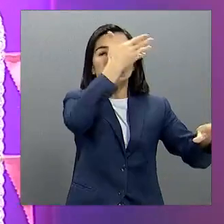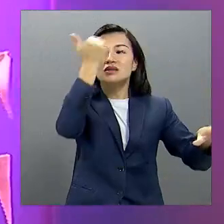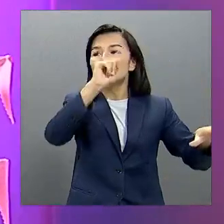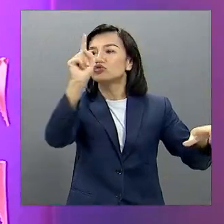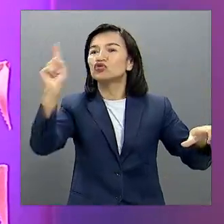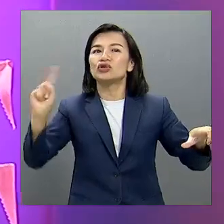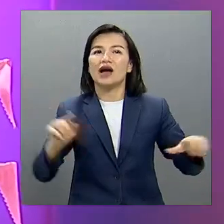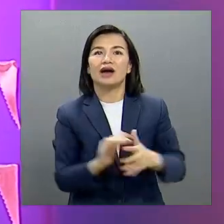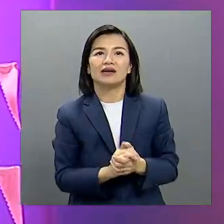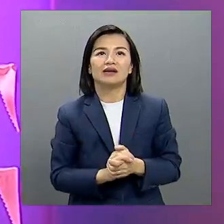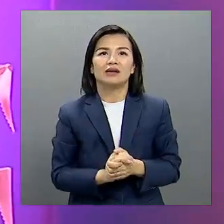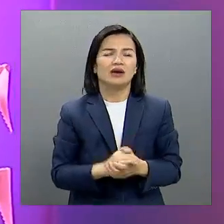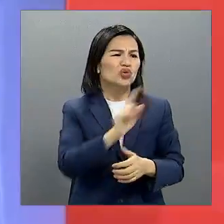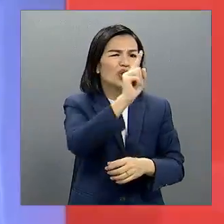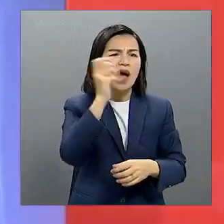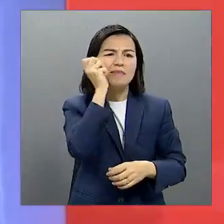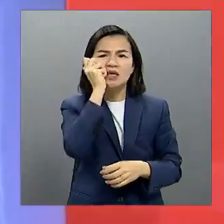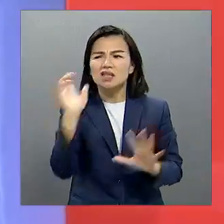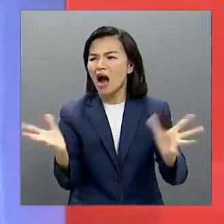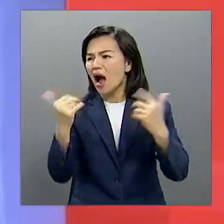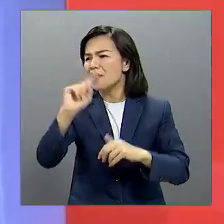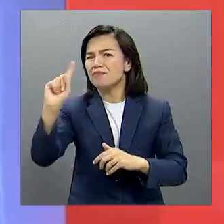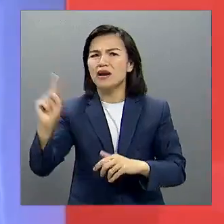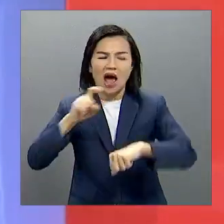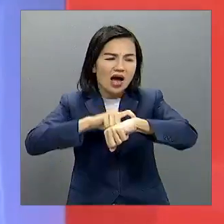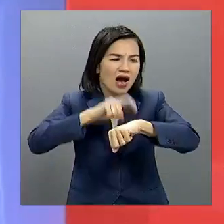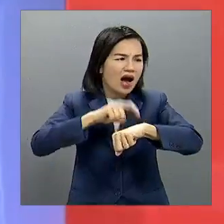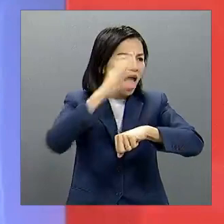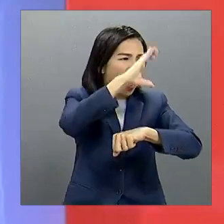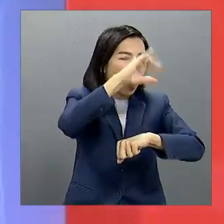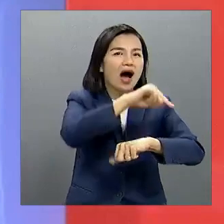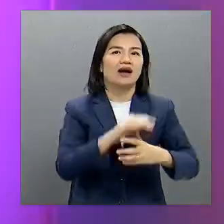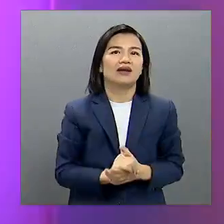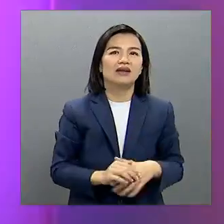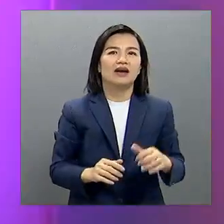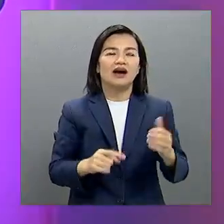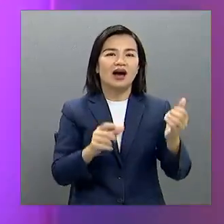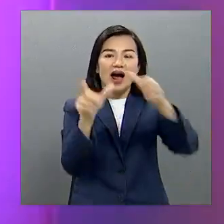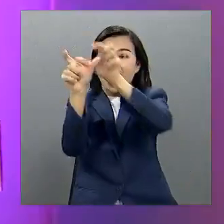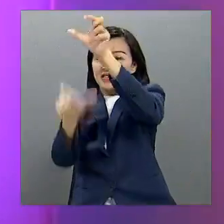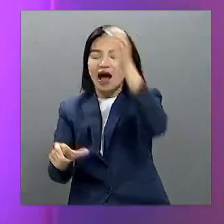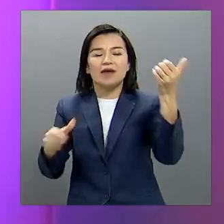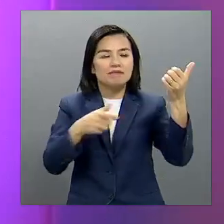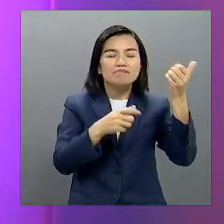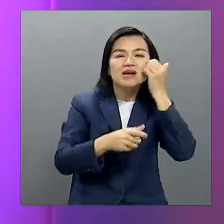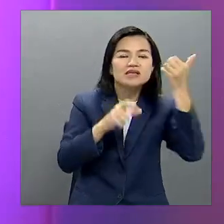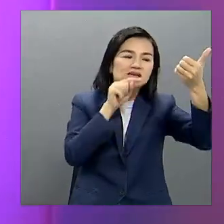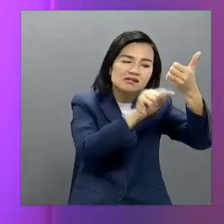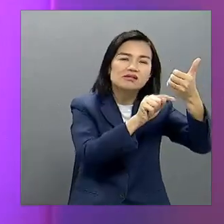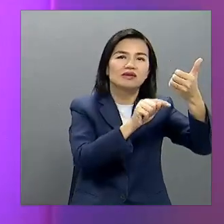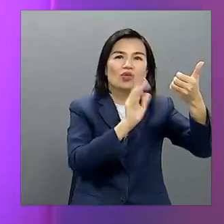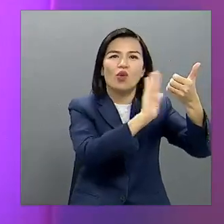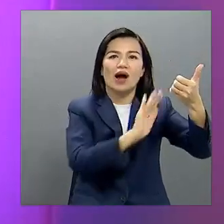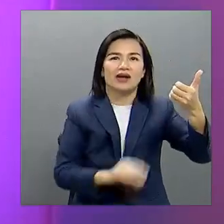ลอดเลยเพราะว่าไม่รู้ไปวางไว้ตรงไหน ดังนั้นคุณเหมาะมากแต่ว่าคุณไม่ต้องเอาอันเล็กนะผมว่าอันใหญ่ไปเลยอ ่ะอันนี้แหละฮะ รับรองว่าคุณจะหาโทรศัพท์เจอแน่นอน ใช้ชีวิตย